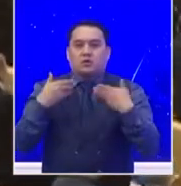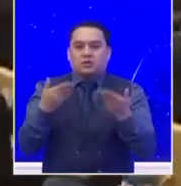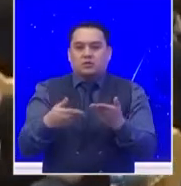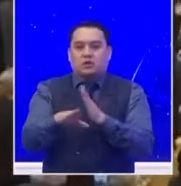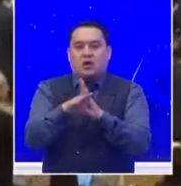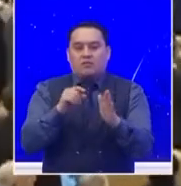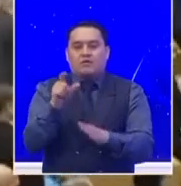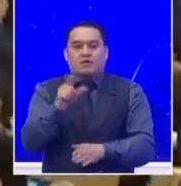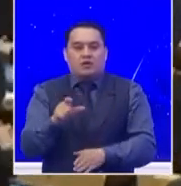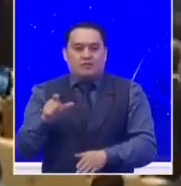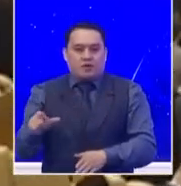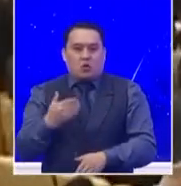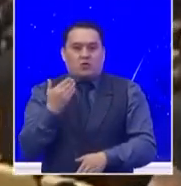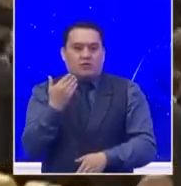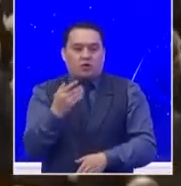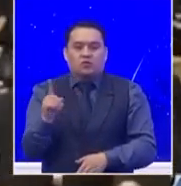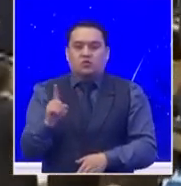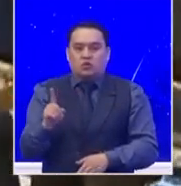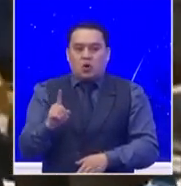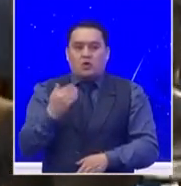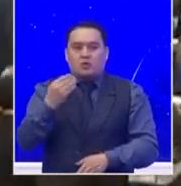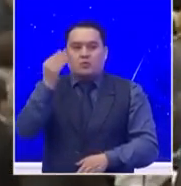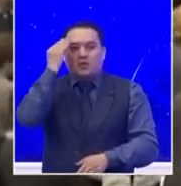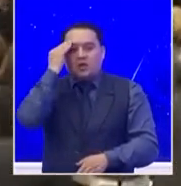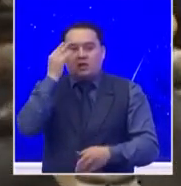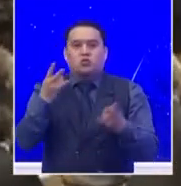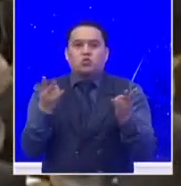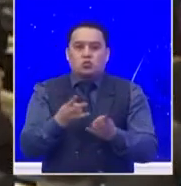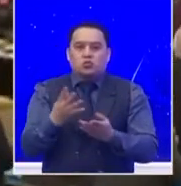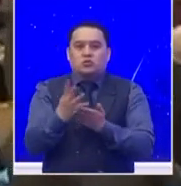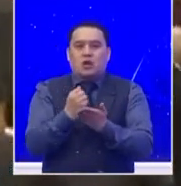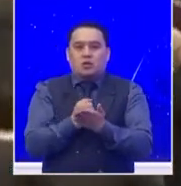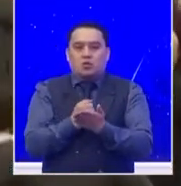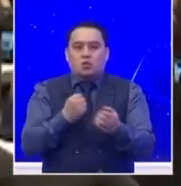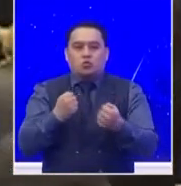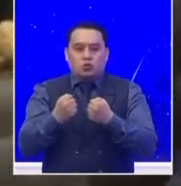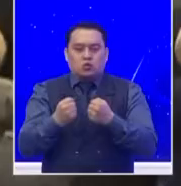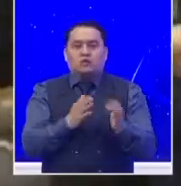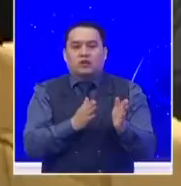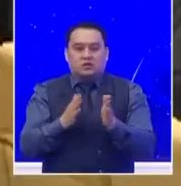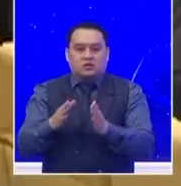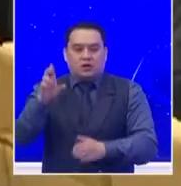депутат «Единой России» Валентина Терешкова. По ее мнению, это необходимо для сохранения устойчивости страны.